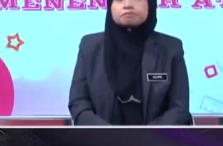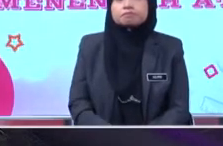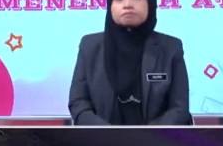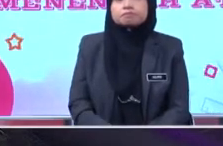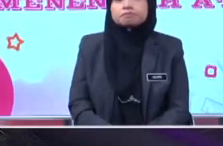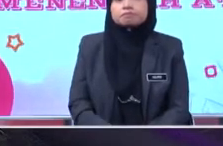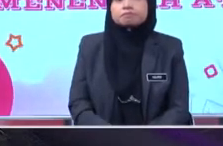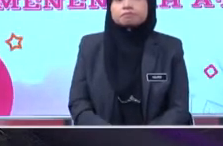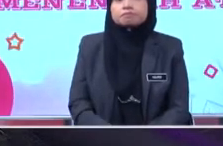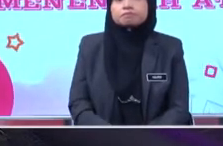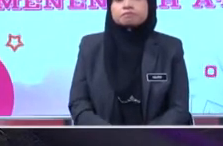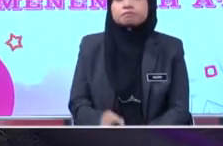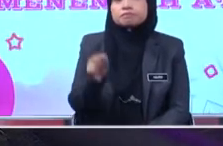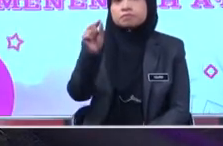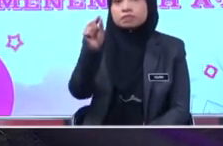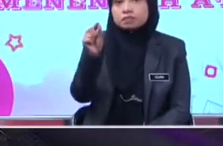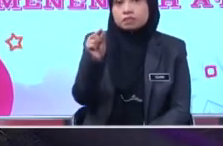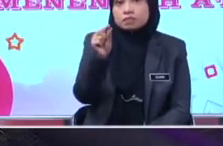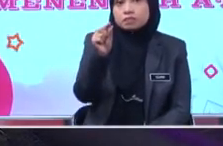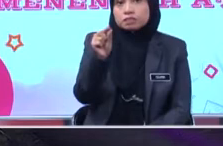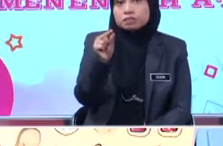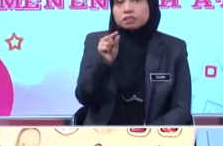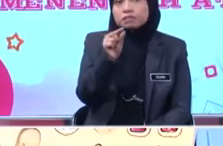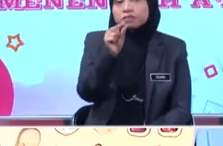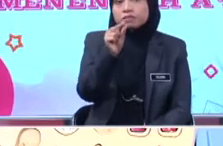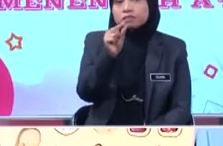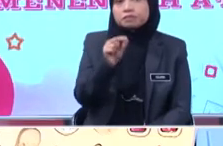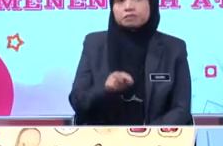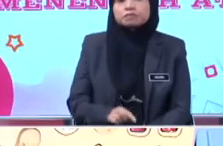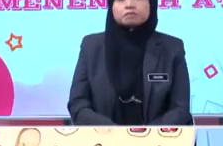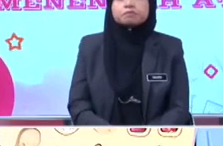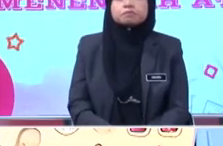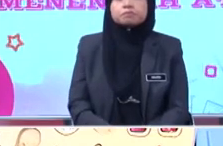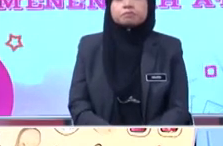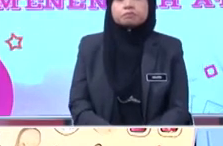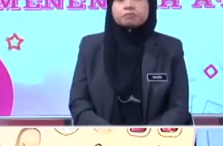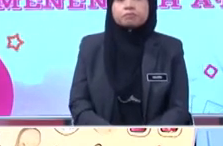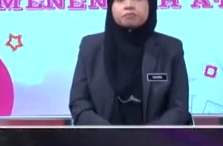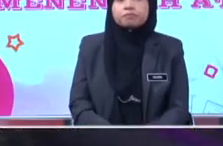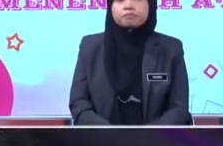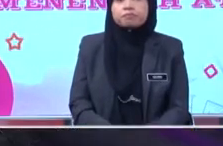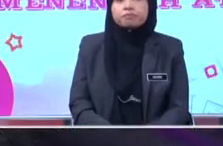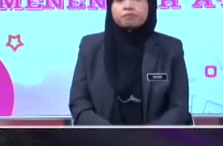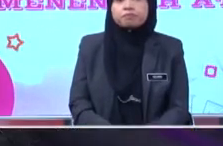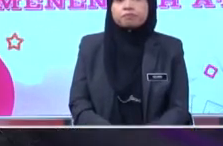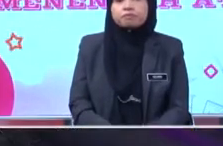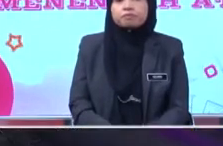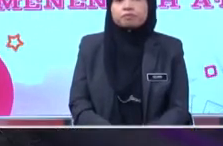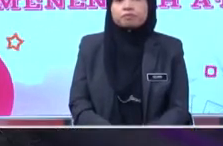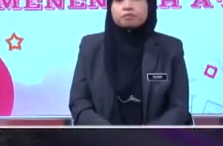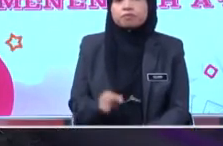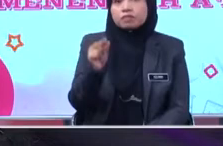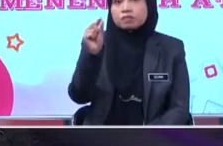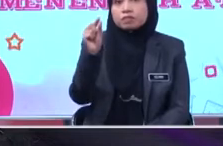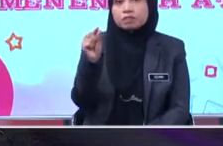angsur rihim Ang suhu Risna omeonga